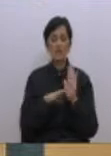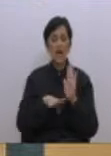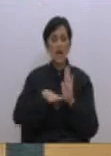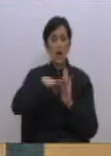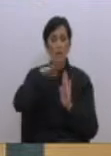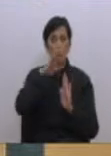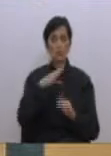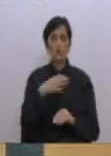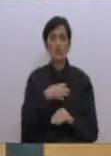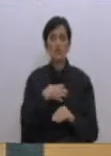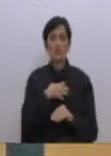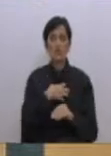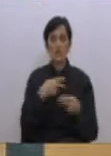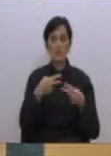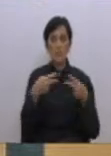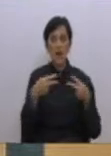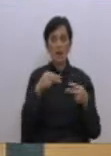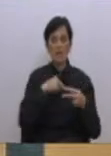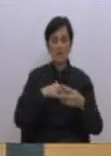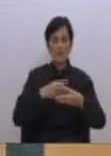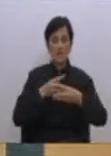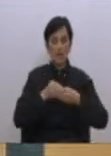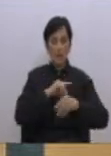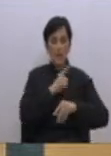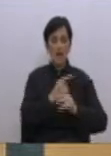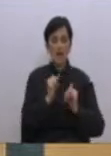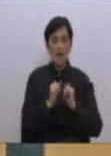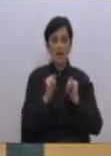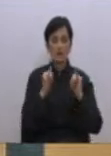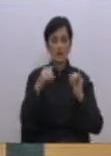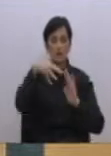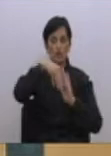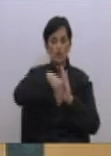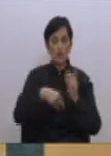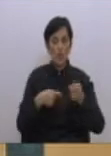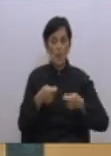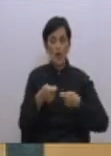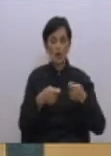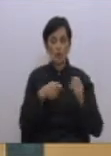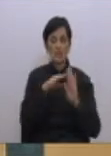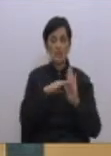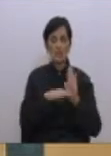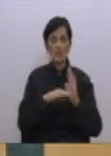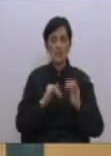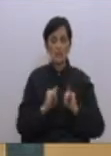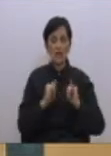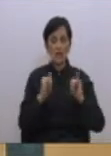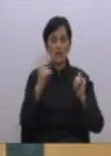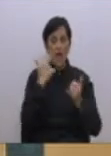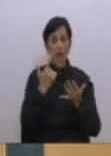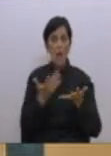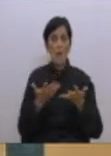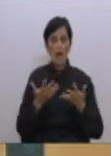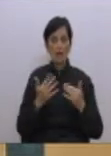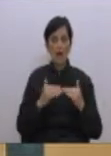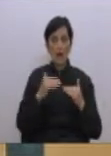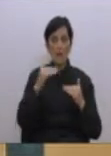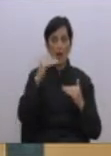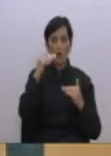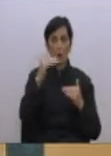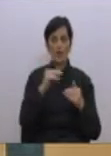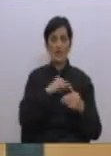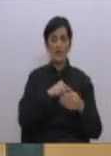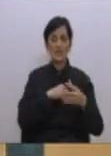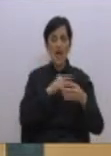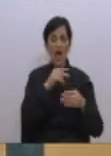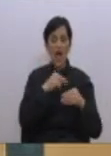გაუმჯობესება, ძირითად პარტნიორებთან თანამშრომლობის გაძლიერება, შიდა მართველობის სისტემის გაძლიერებით ეფექტიანობის ამაღლება,